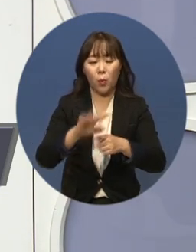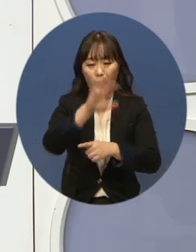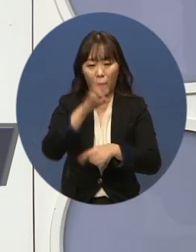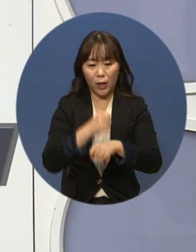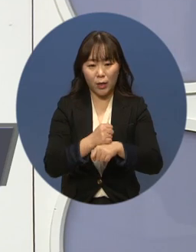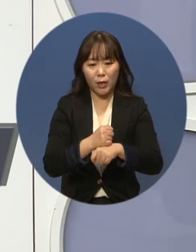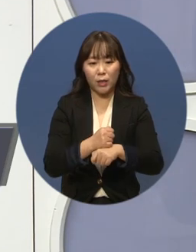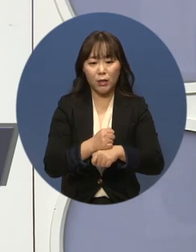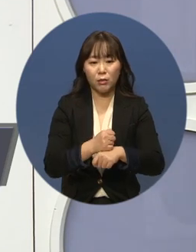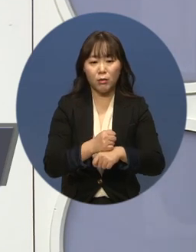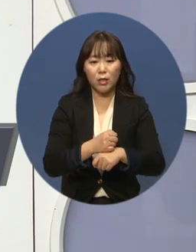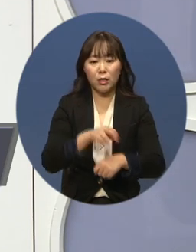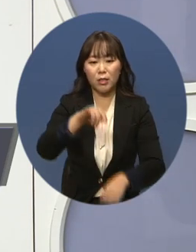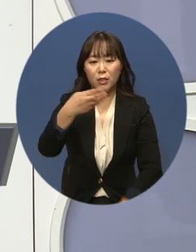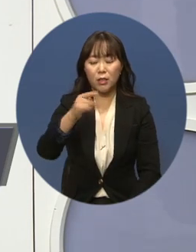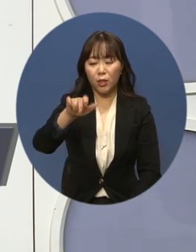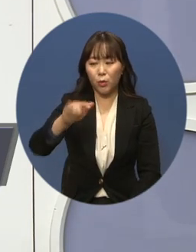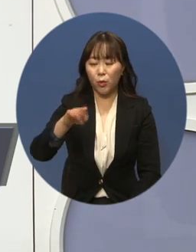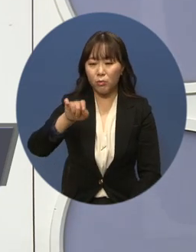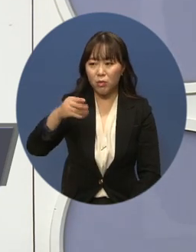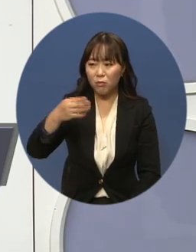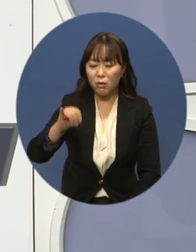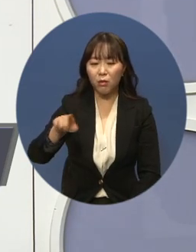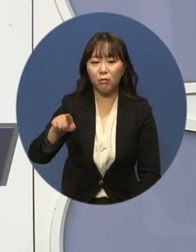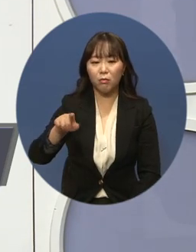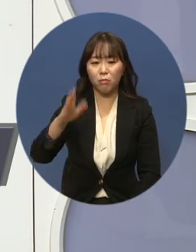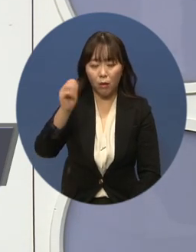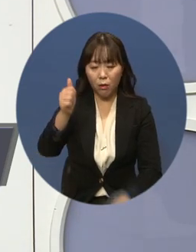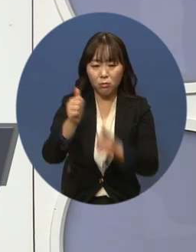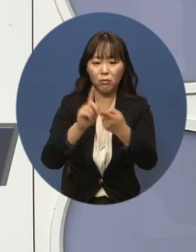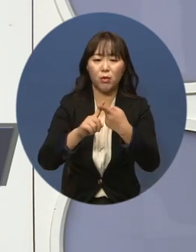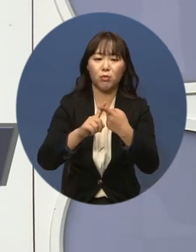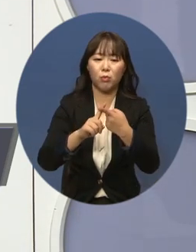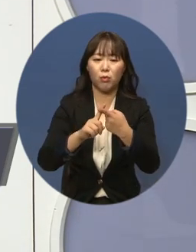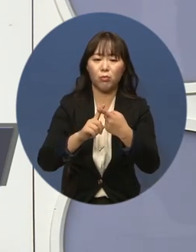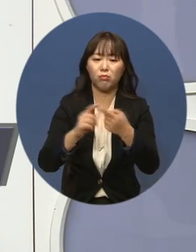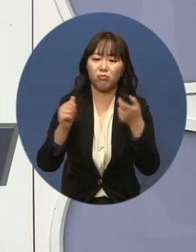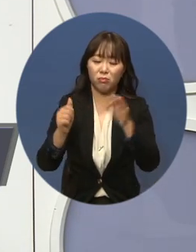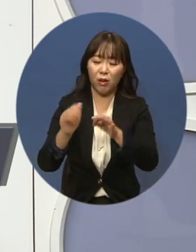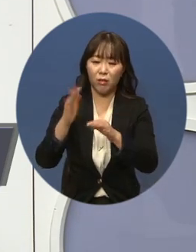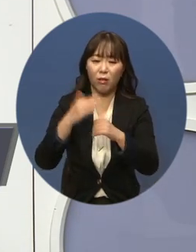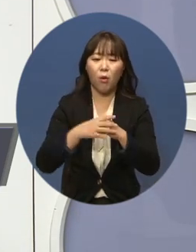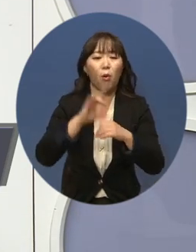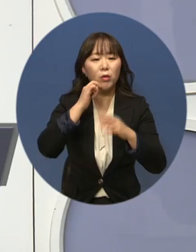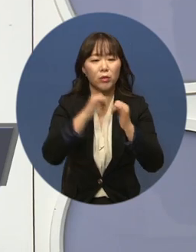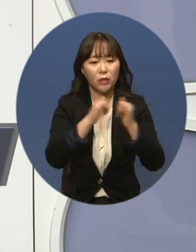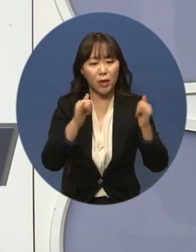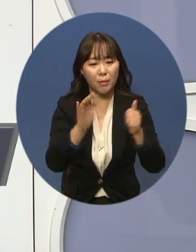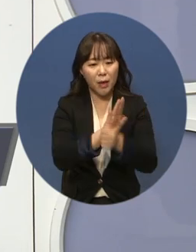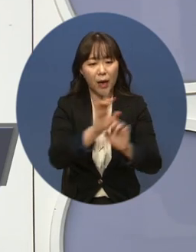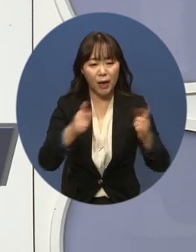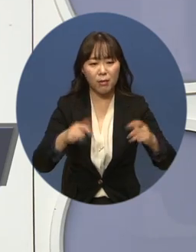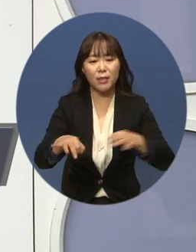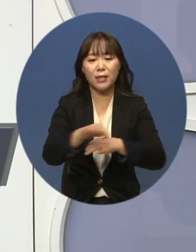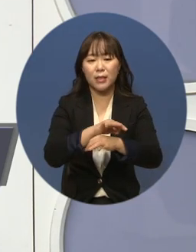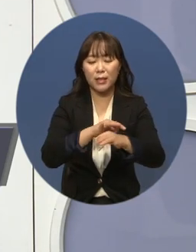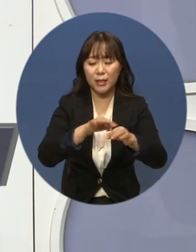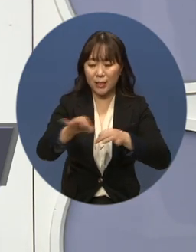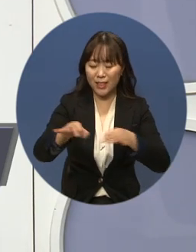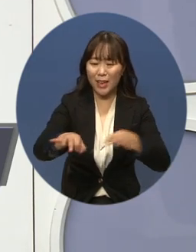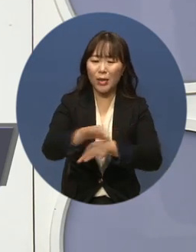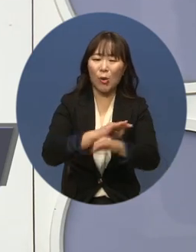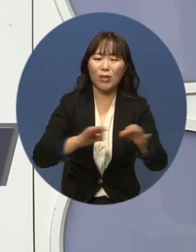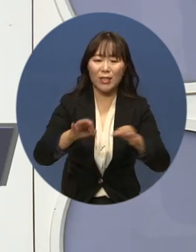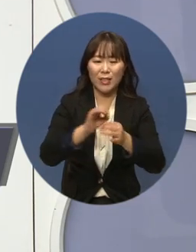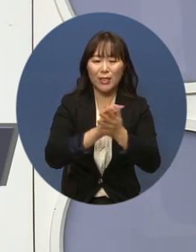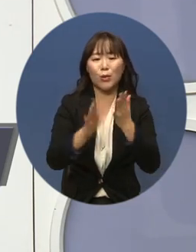CEO들도 기본소득을 줘야 된다는데 어려운 사람에 대한 배려라기보다는 이 시장 경제 질서 자체가 와해되는 걸